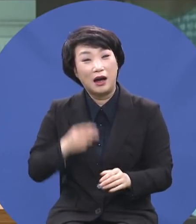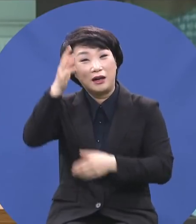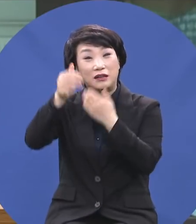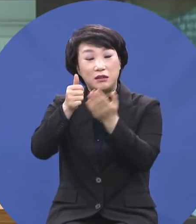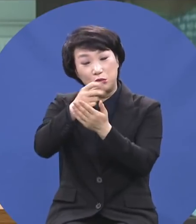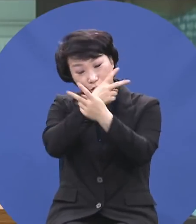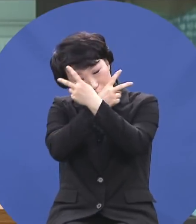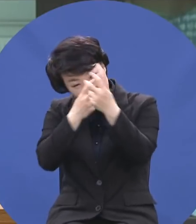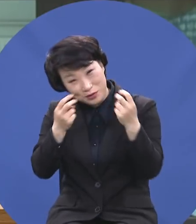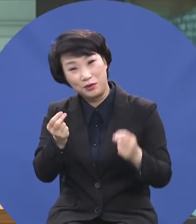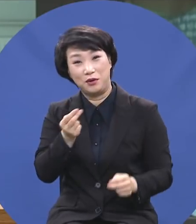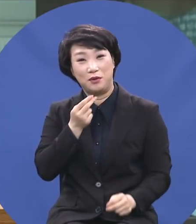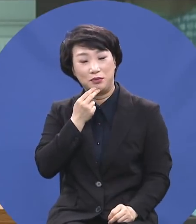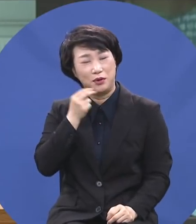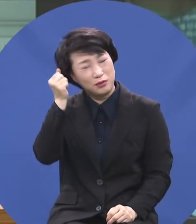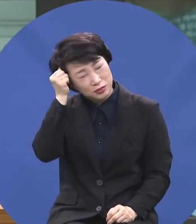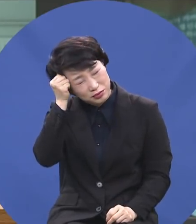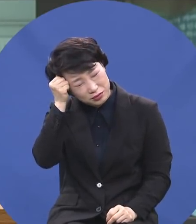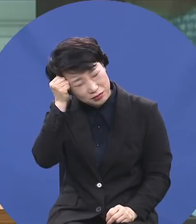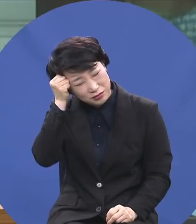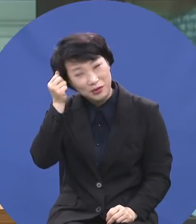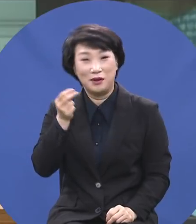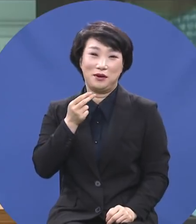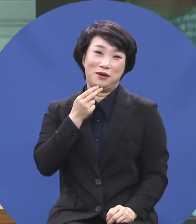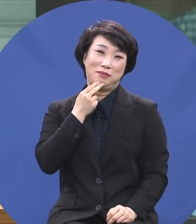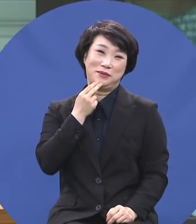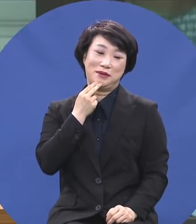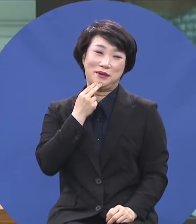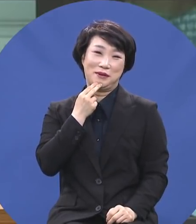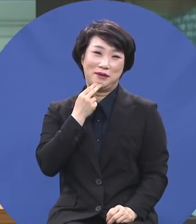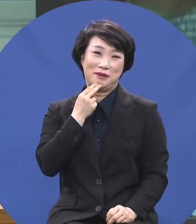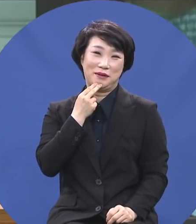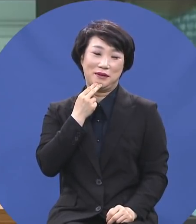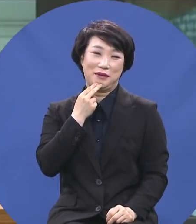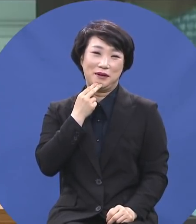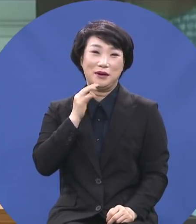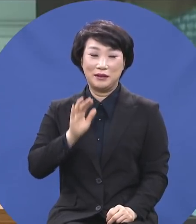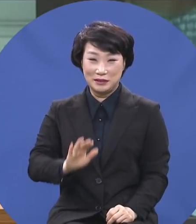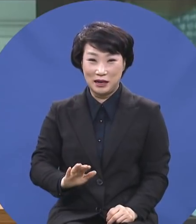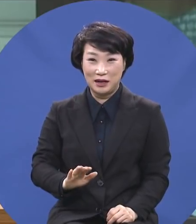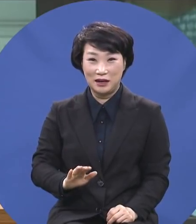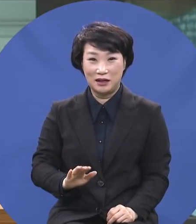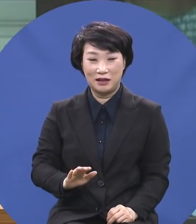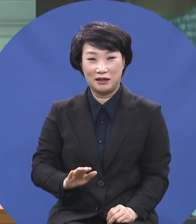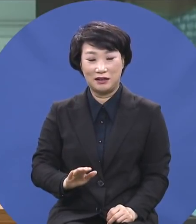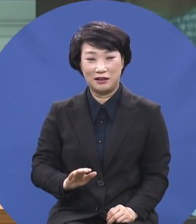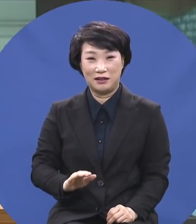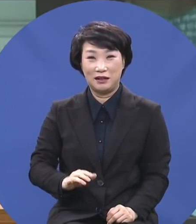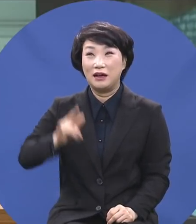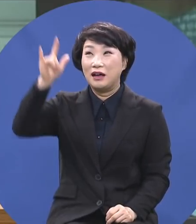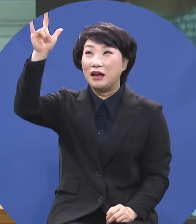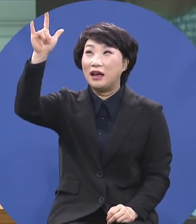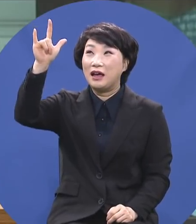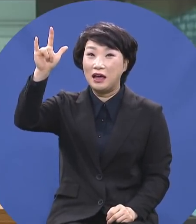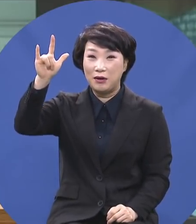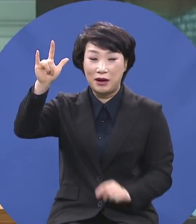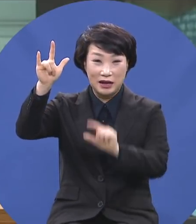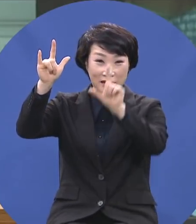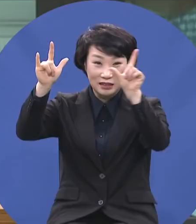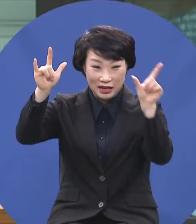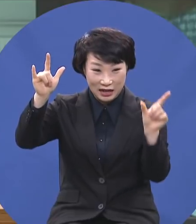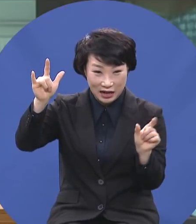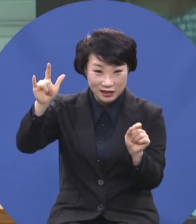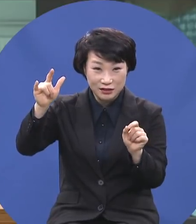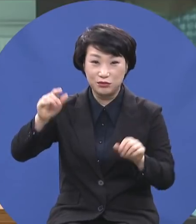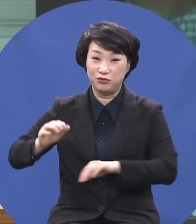졸지도 아니하시고 주무시지도 아니하시고 아주 해와